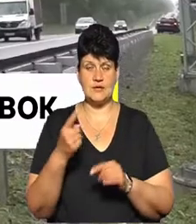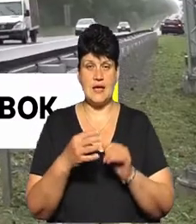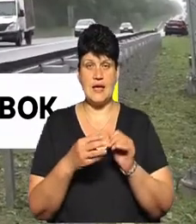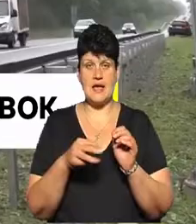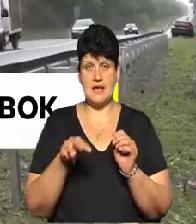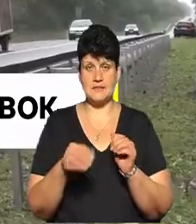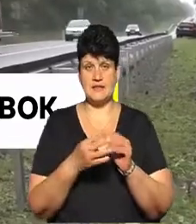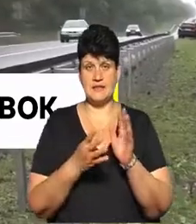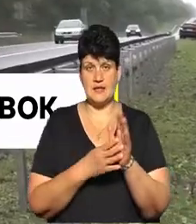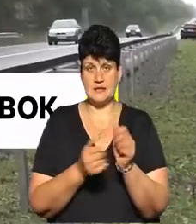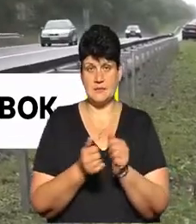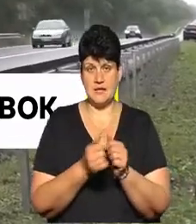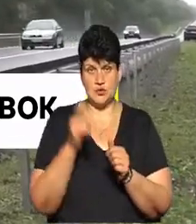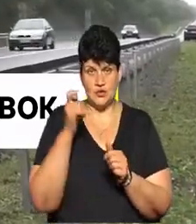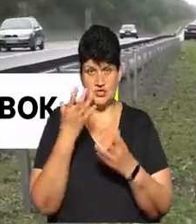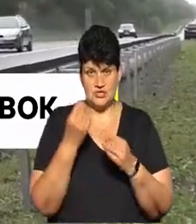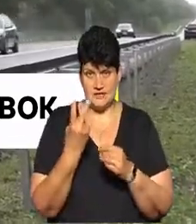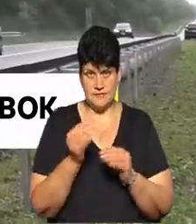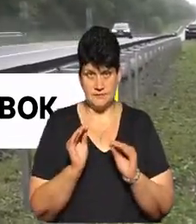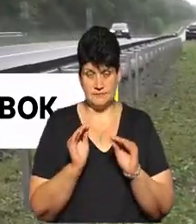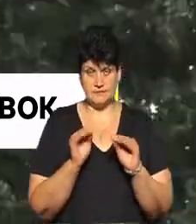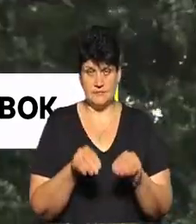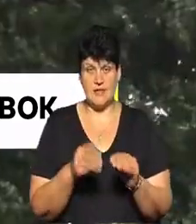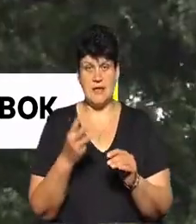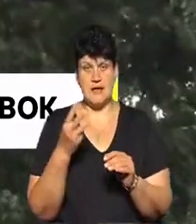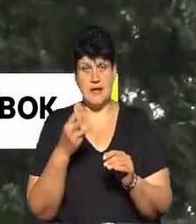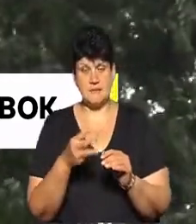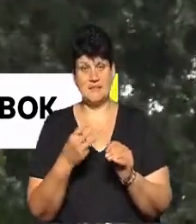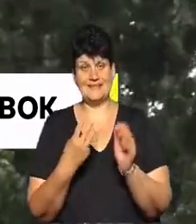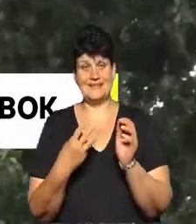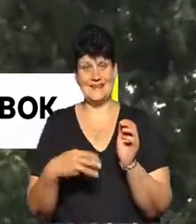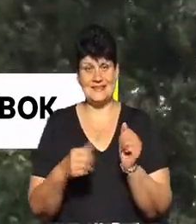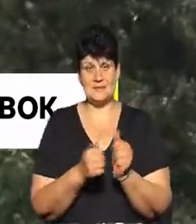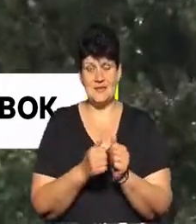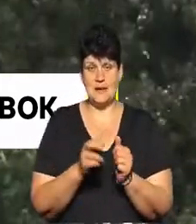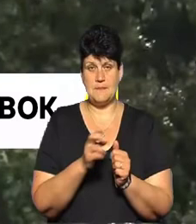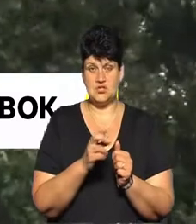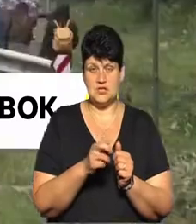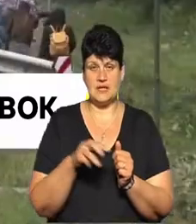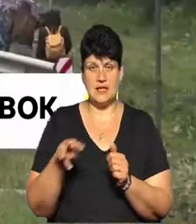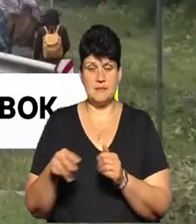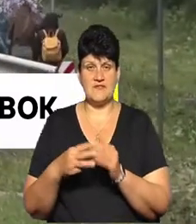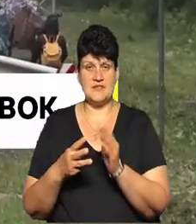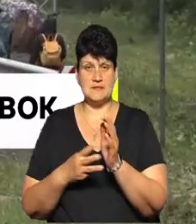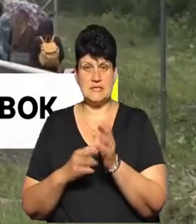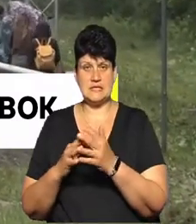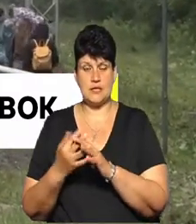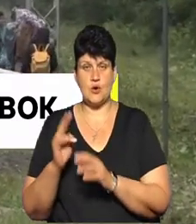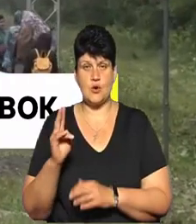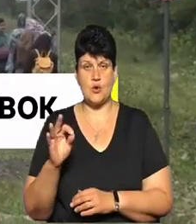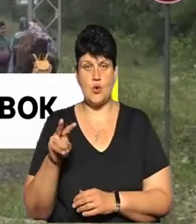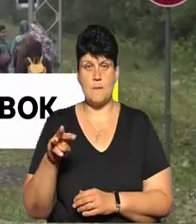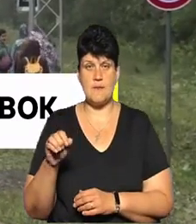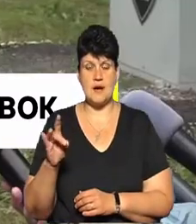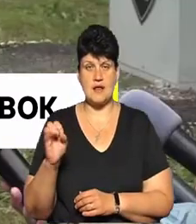Чорткова. Ще два встановили на дорогах М-30 поблизу Бережан і Н-18 біля села Комарівка. Це найбільш завантажені траси,